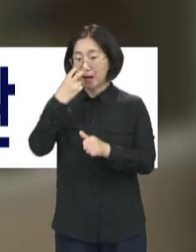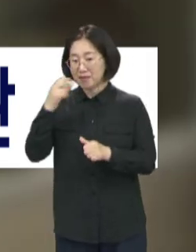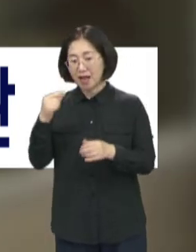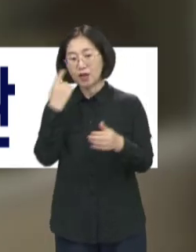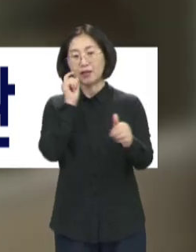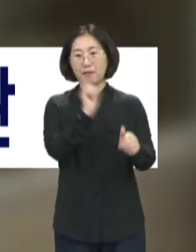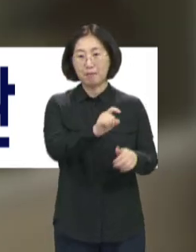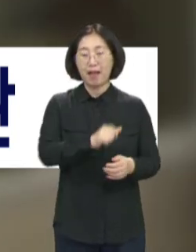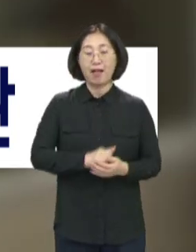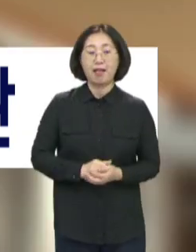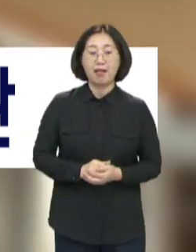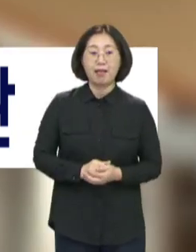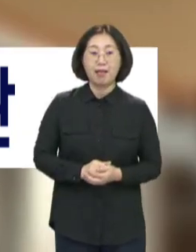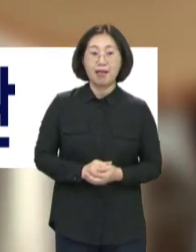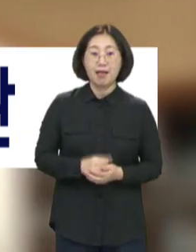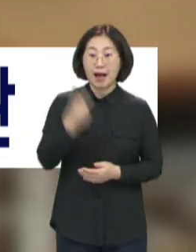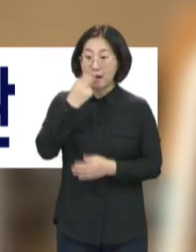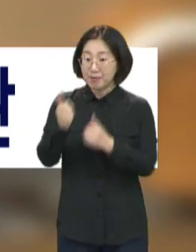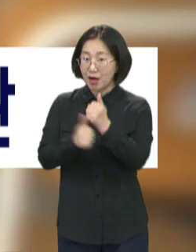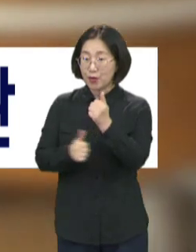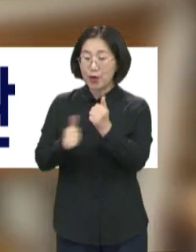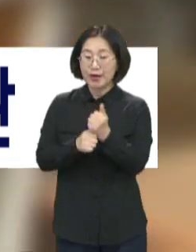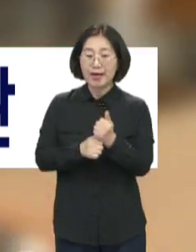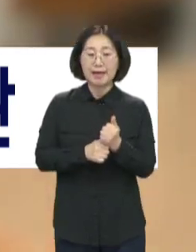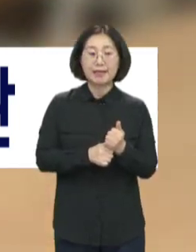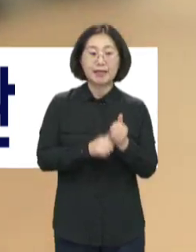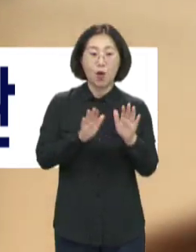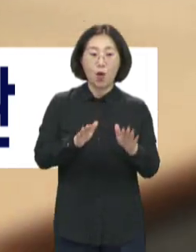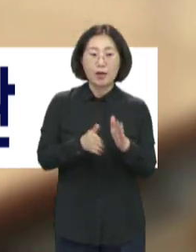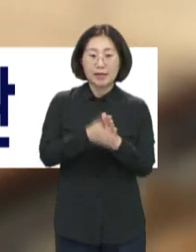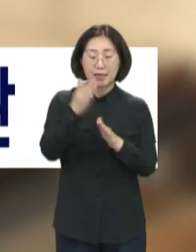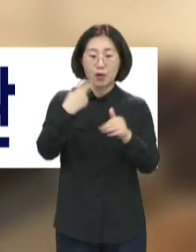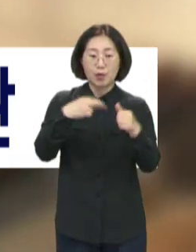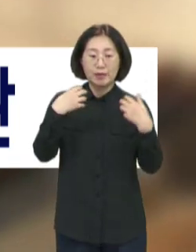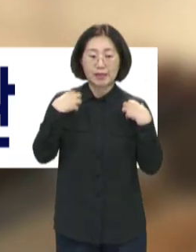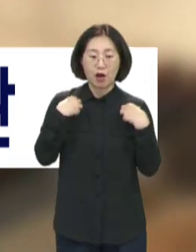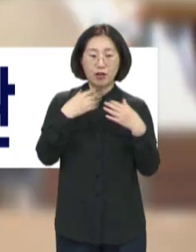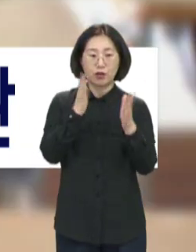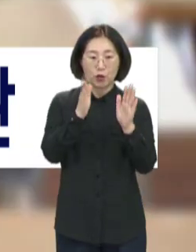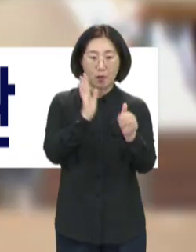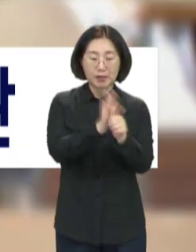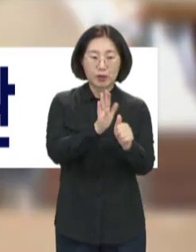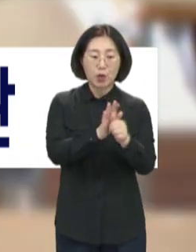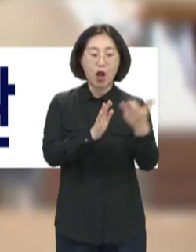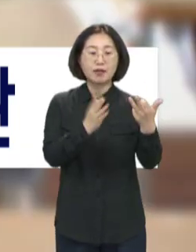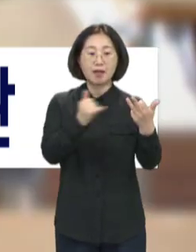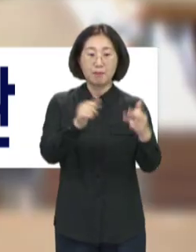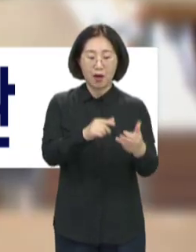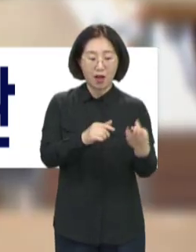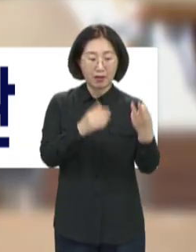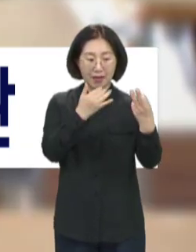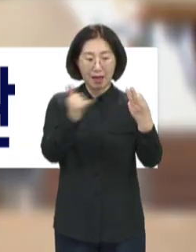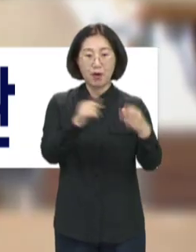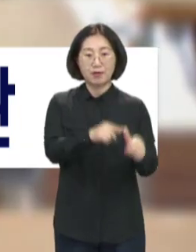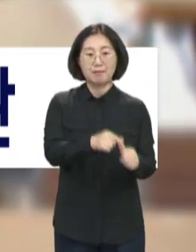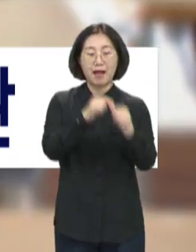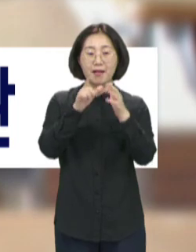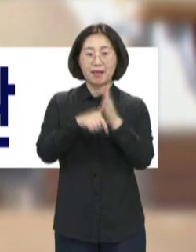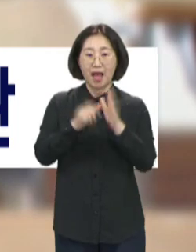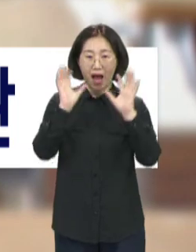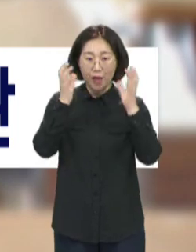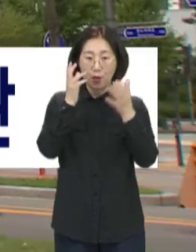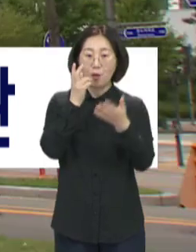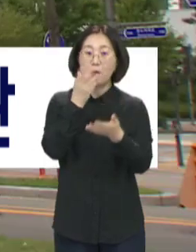적발됐습니다. 세종시 감사위원회는 올해 시교육청이 수업지원교사 13명을 채용하면서 아동복지법